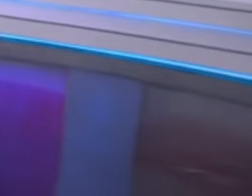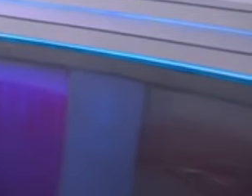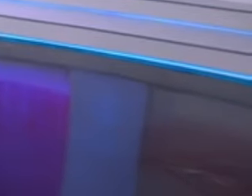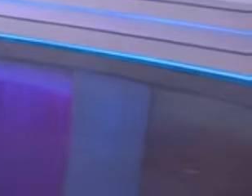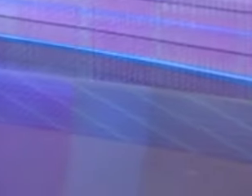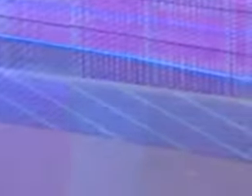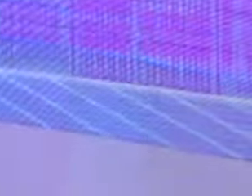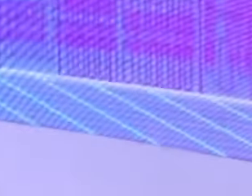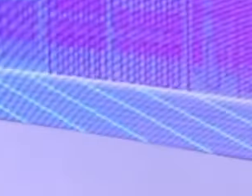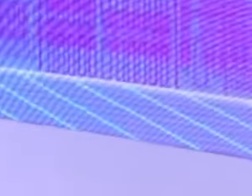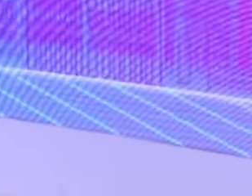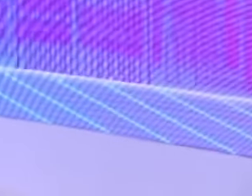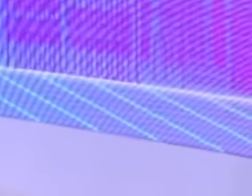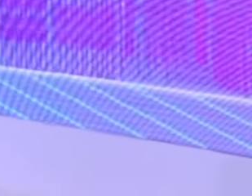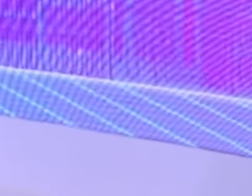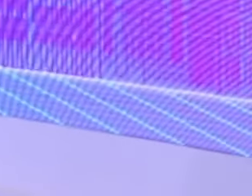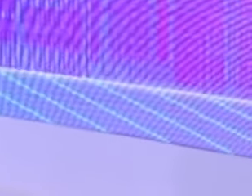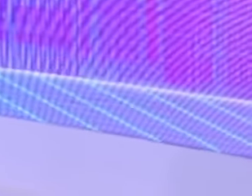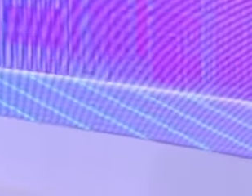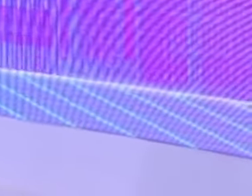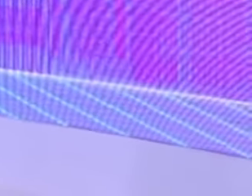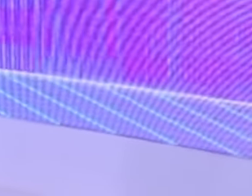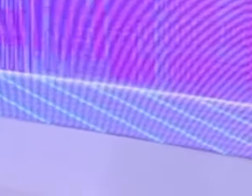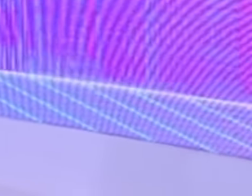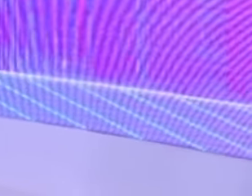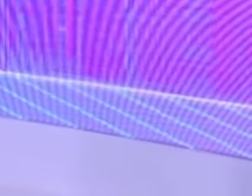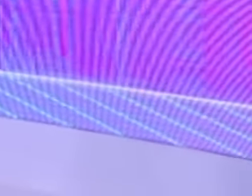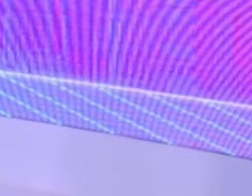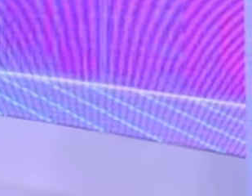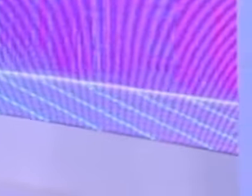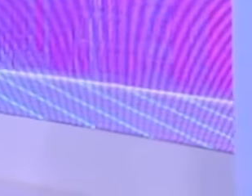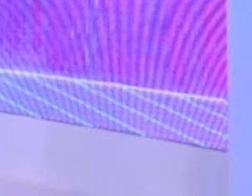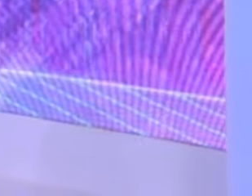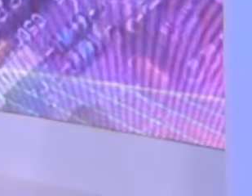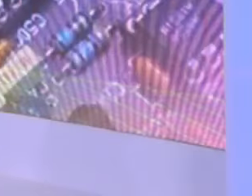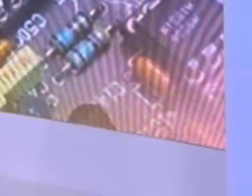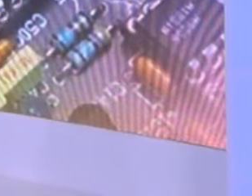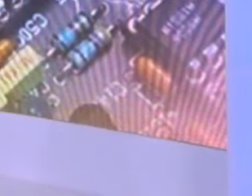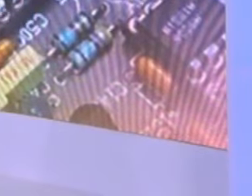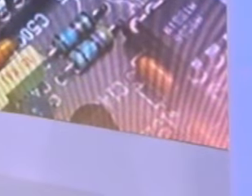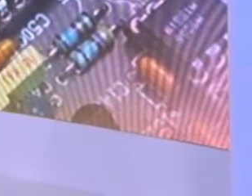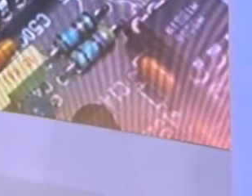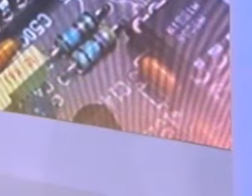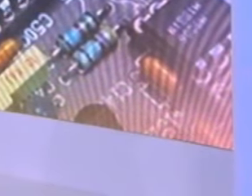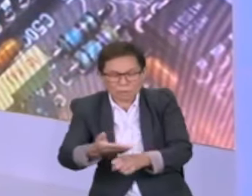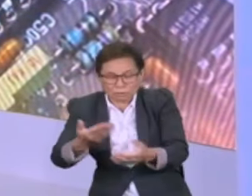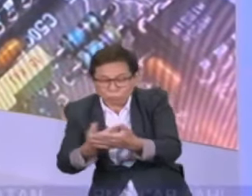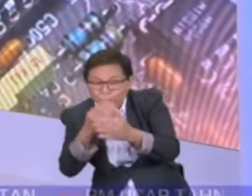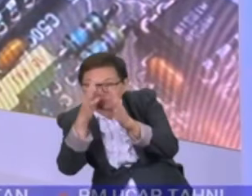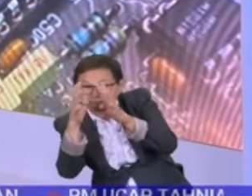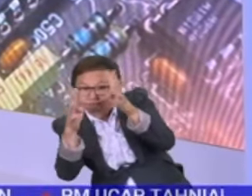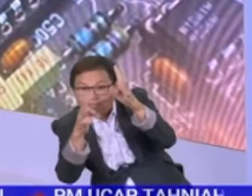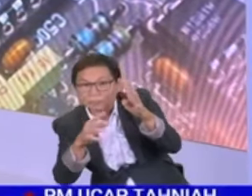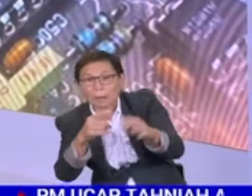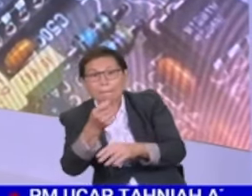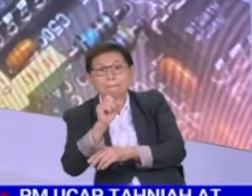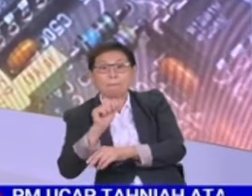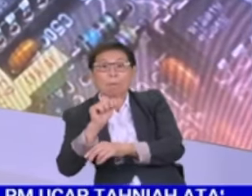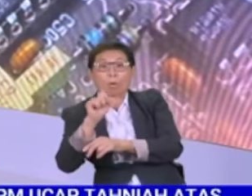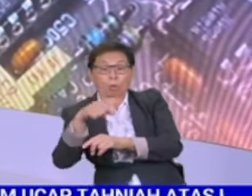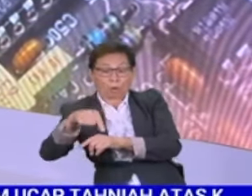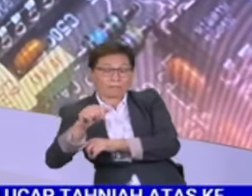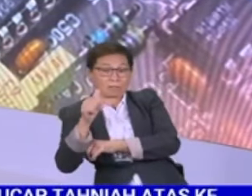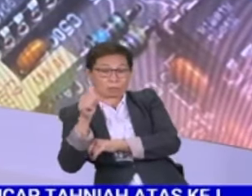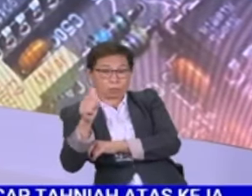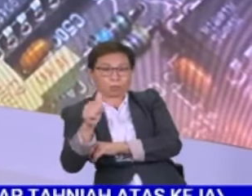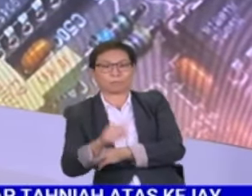Sektor elektrik dan elektronik perlu meningkatkan nilai rantaian dan menghasilkan lebih banyak produk inovatif dan bernilai tinggi.